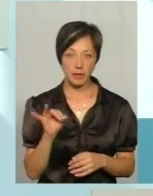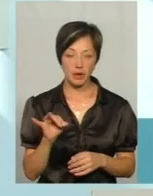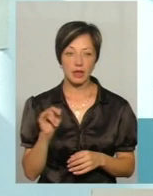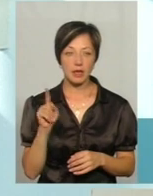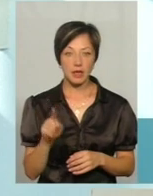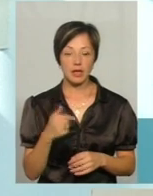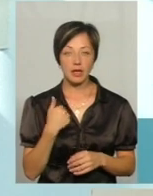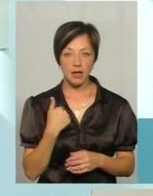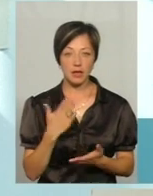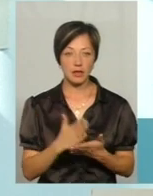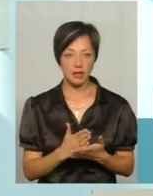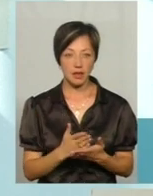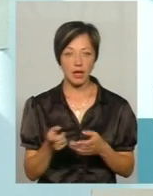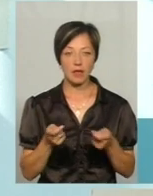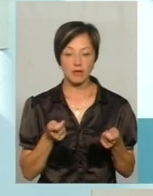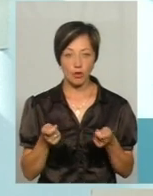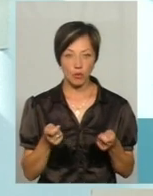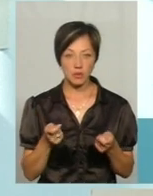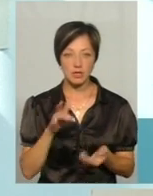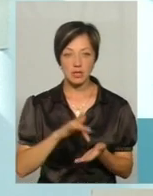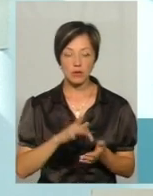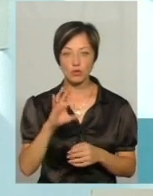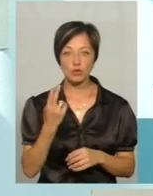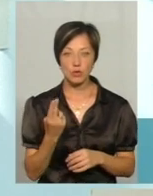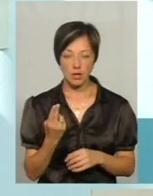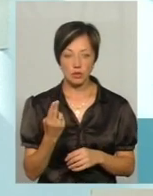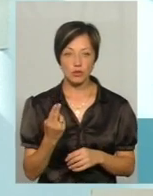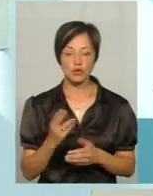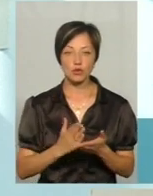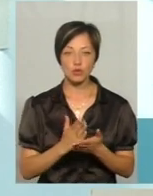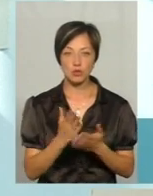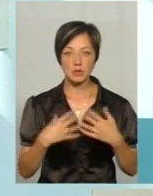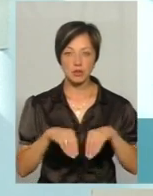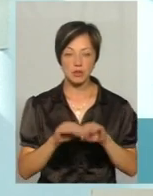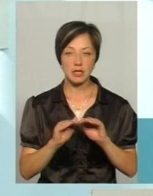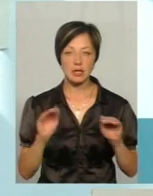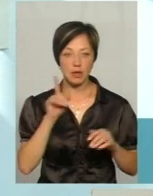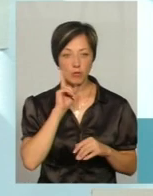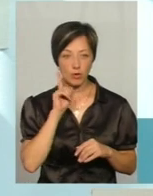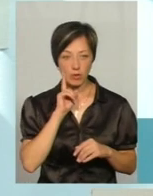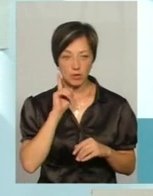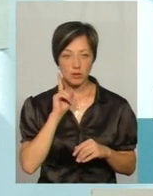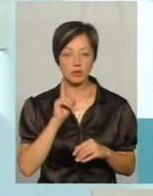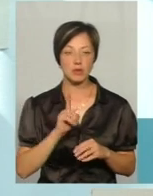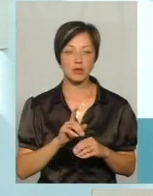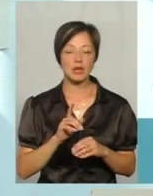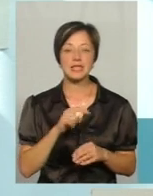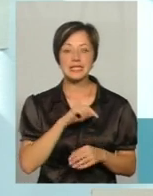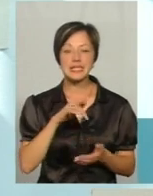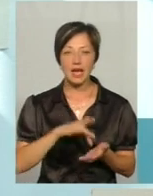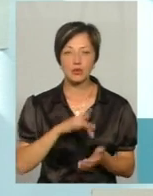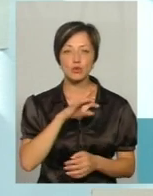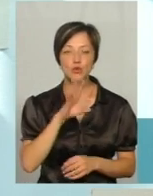до речі, я є керівником у Центру соціальної служби для сім'ї, Центру соціально-психологічної допомоги,